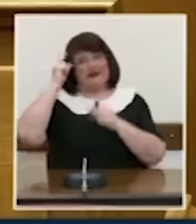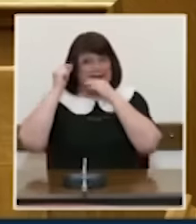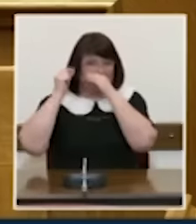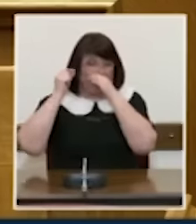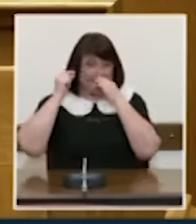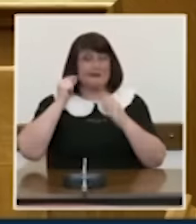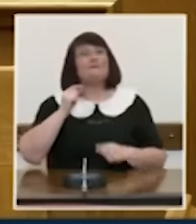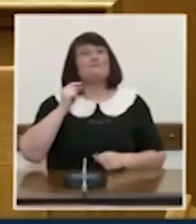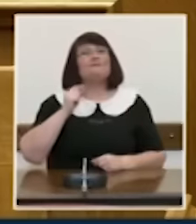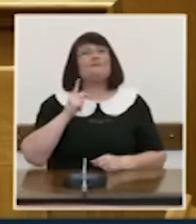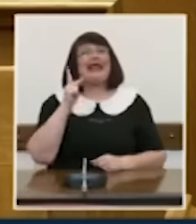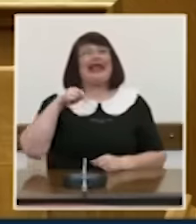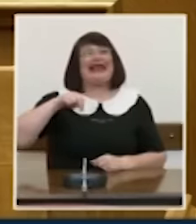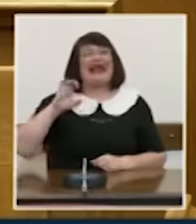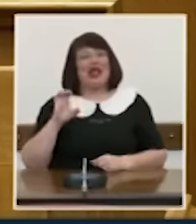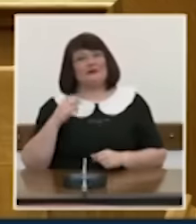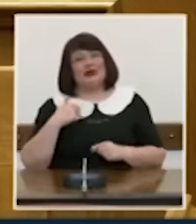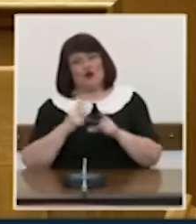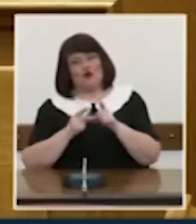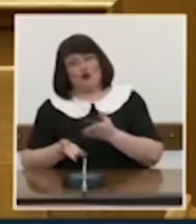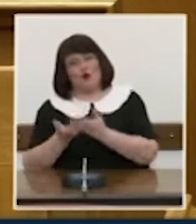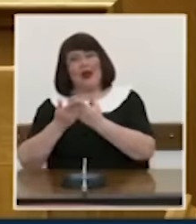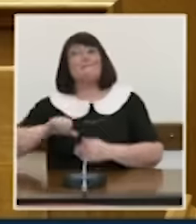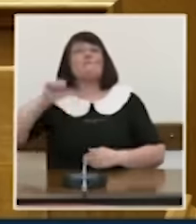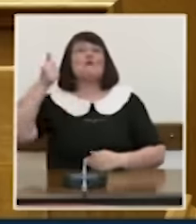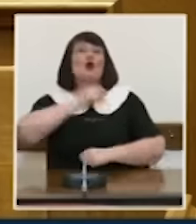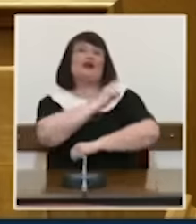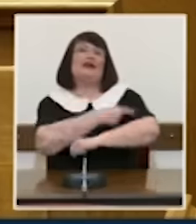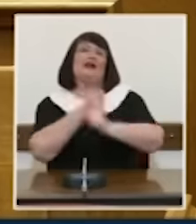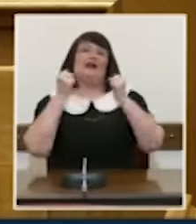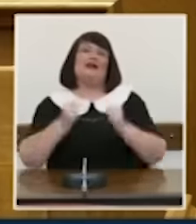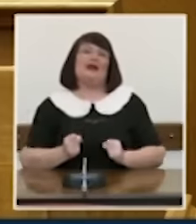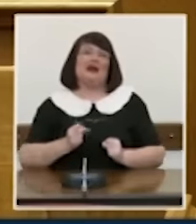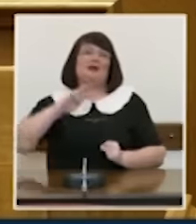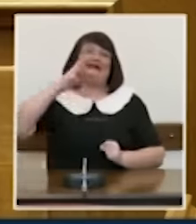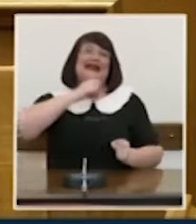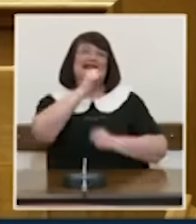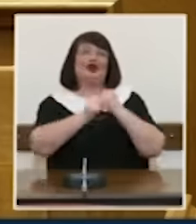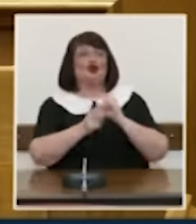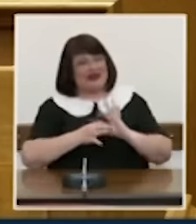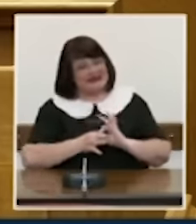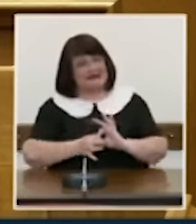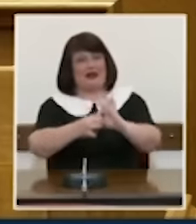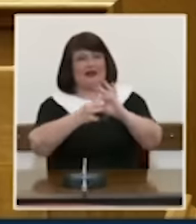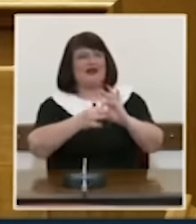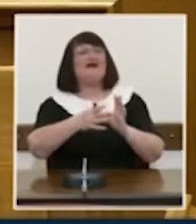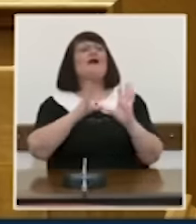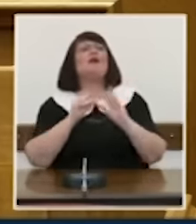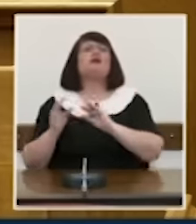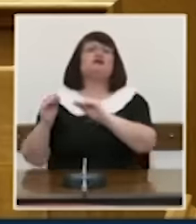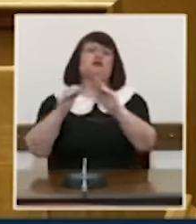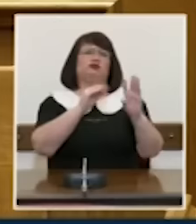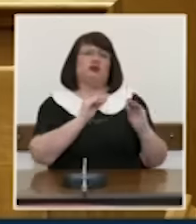και το ΚΚΕ, είναι πρώτη δύναμη για τρίτη συνεχή χρονιά. Και ας λένε ότι θέλουν τα